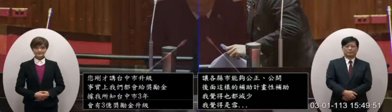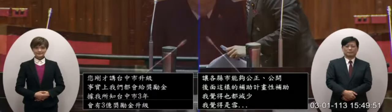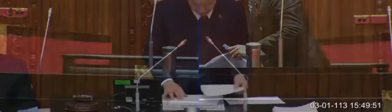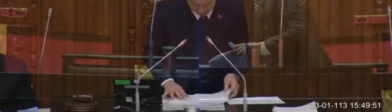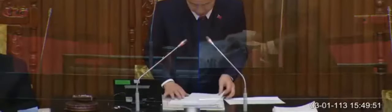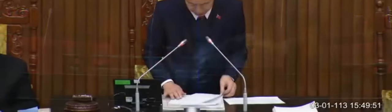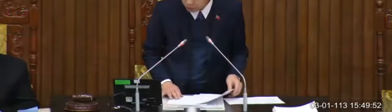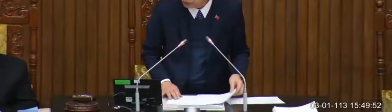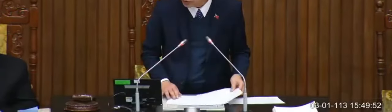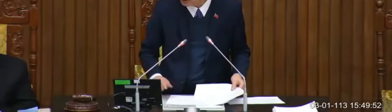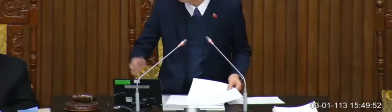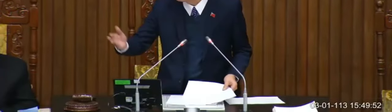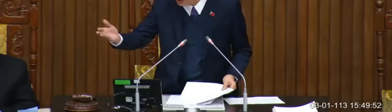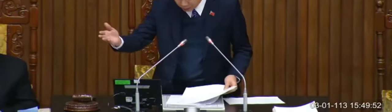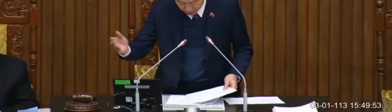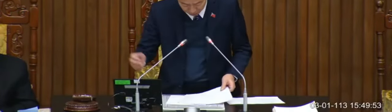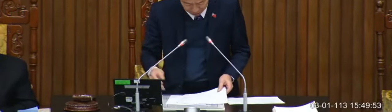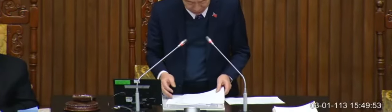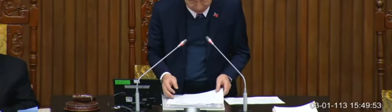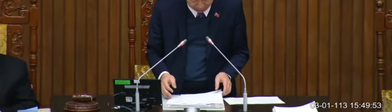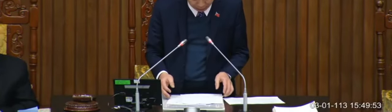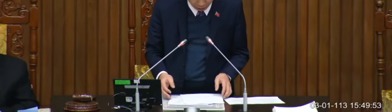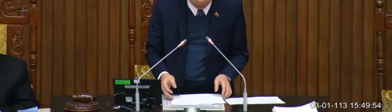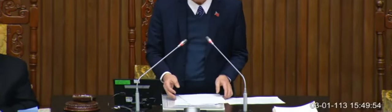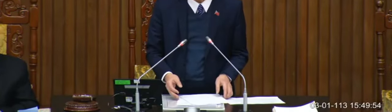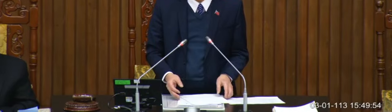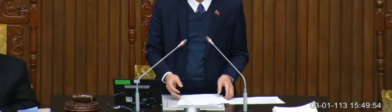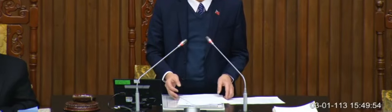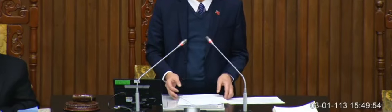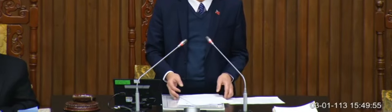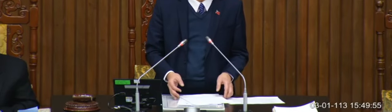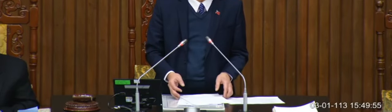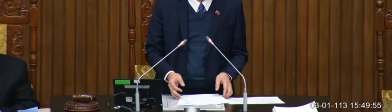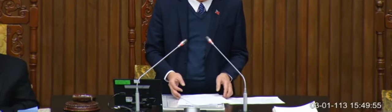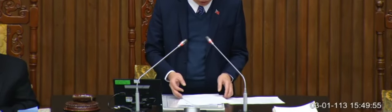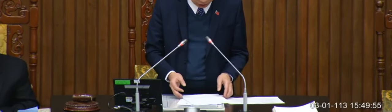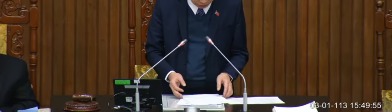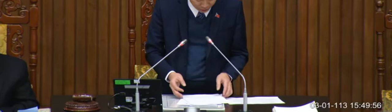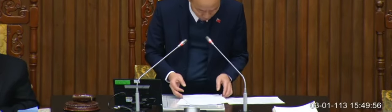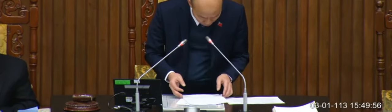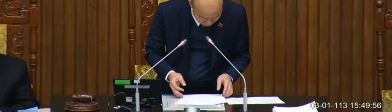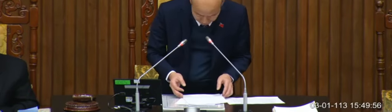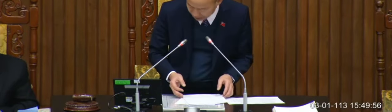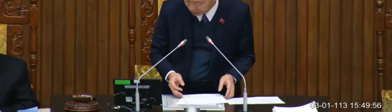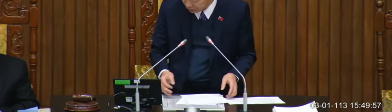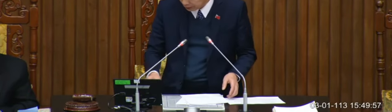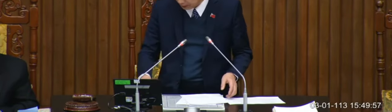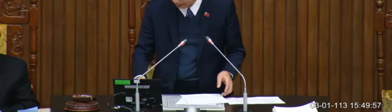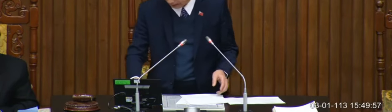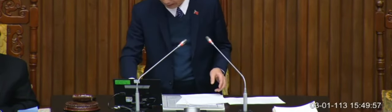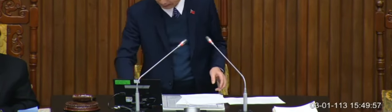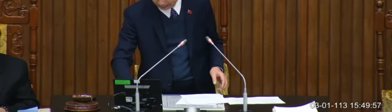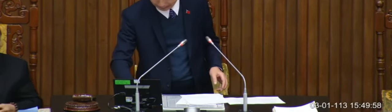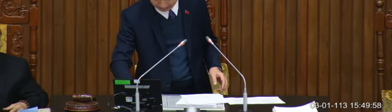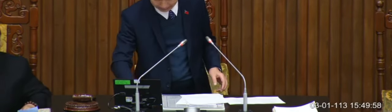好，谢谢龙源庭委的咨询，谢谢陈院长的备询。我们报告院会现在休息十分钟，现在休息。